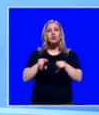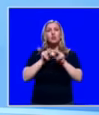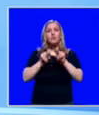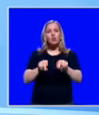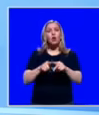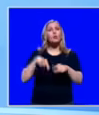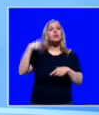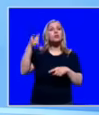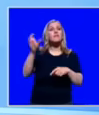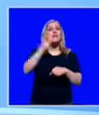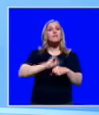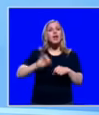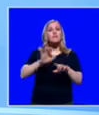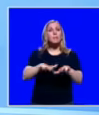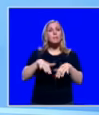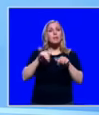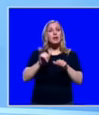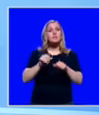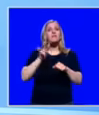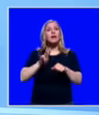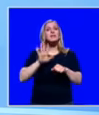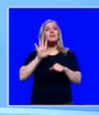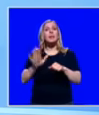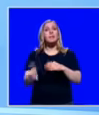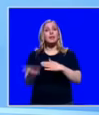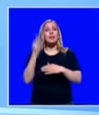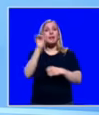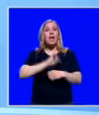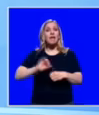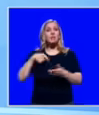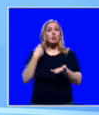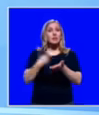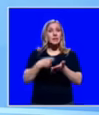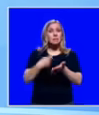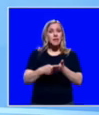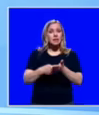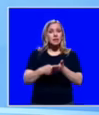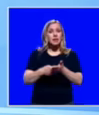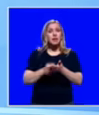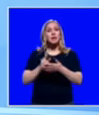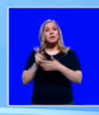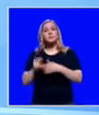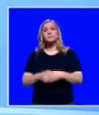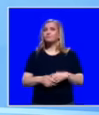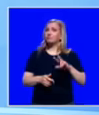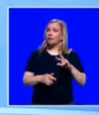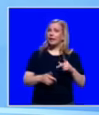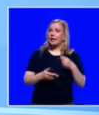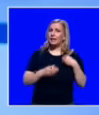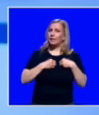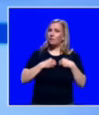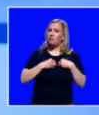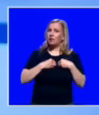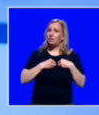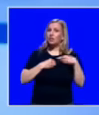Европарламента за 25 000 евро заплата. Или влизат голи и боси в българския парламент и излизат богати. Или да повярват на този, който заедно е бил с